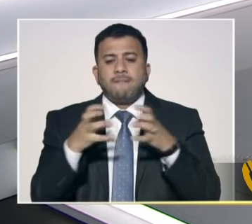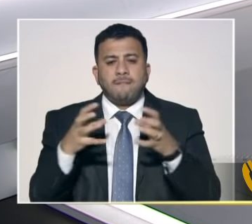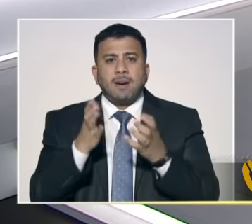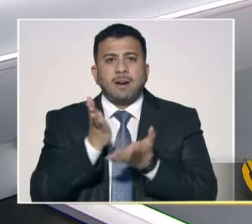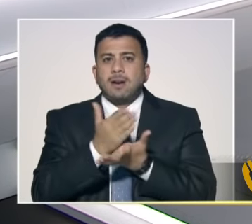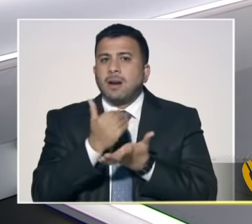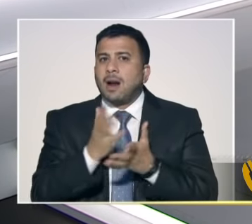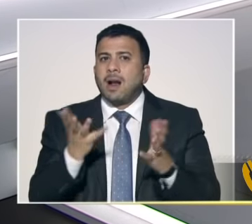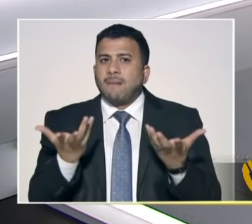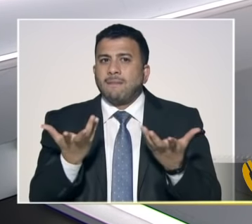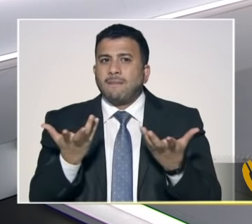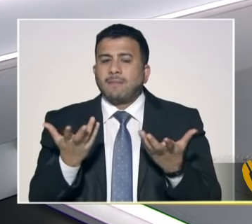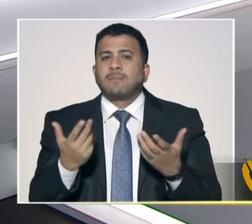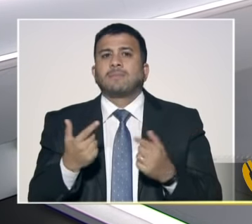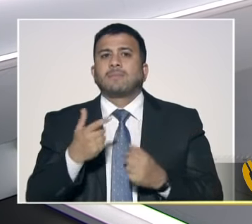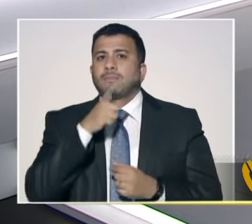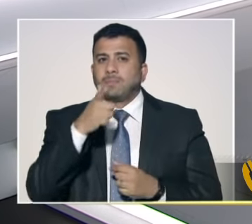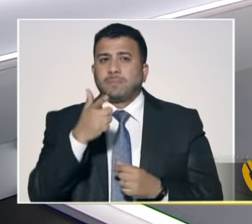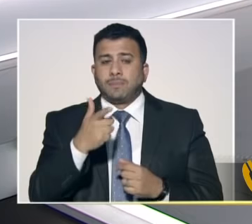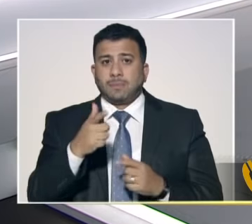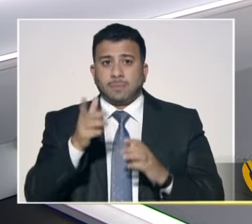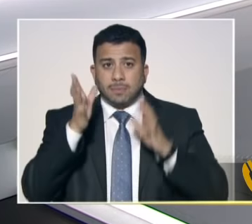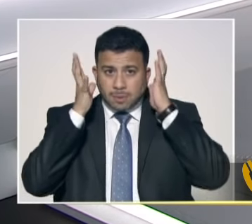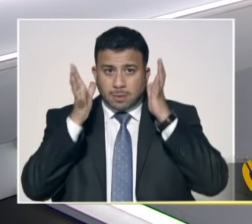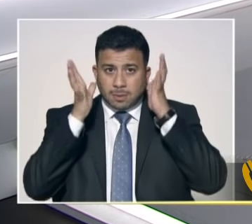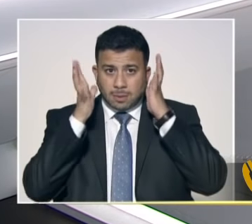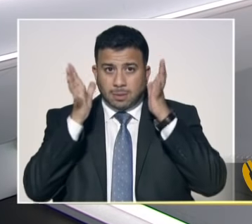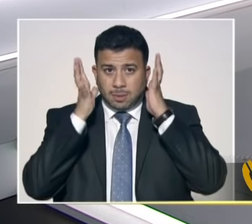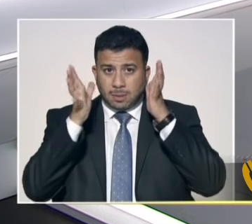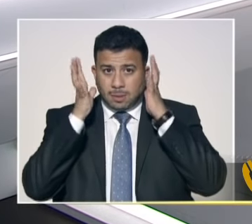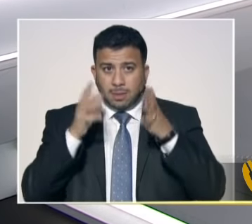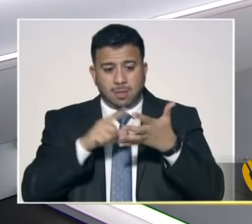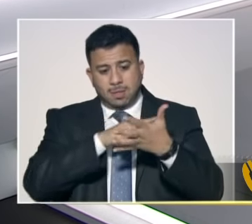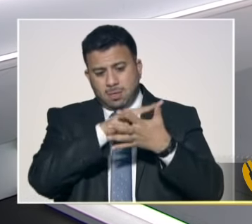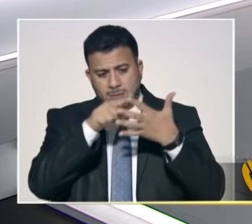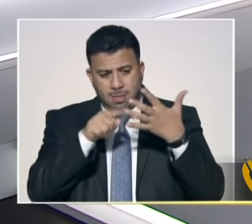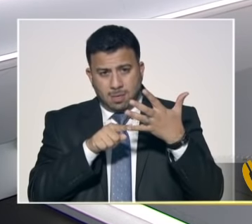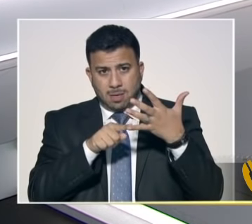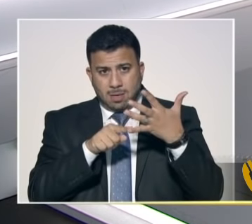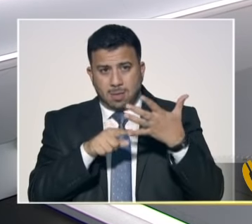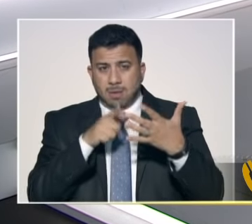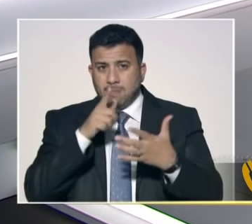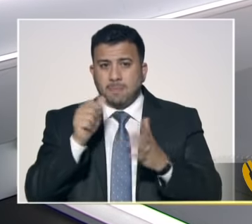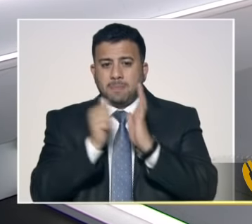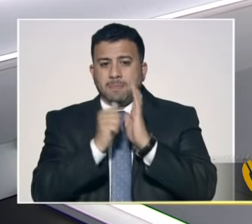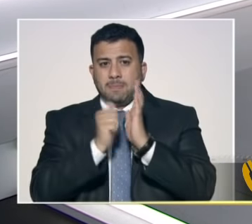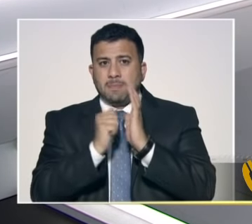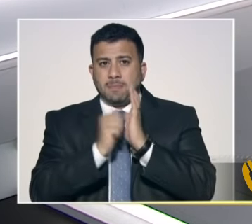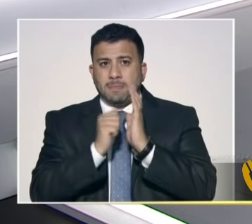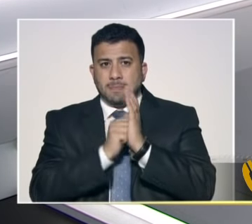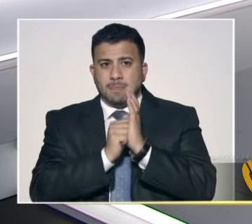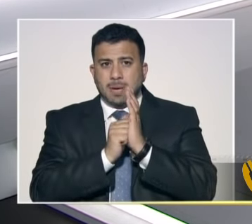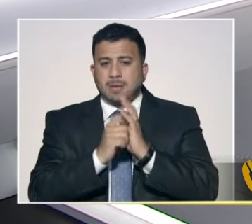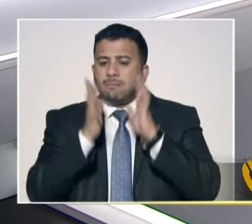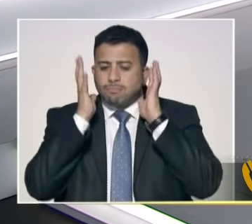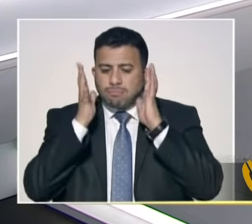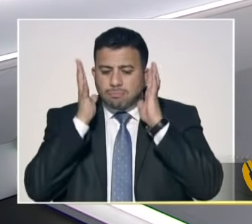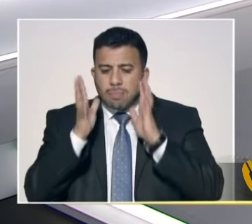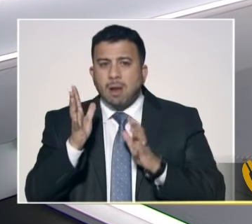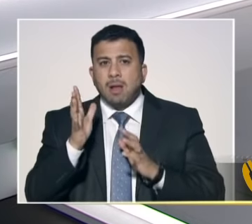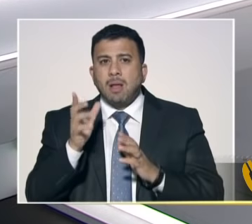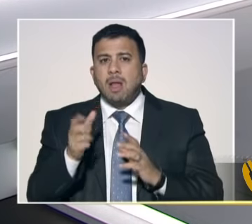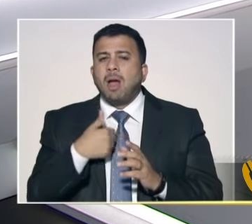وثالثا، صلاة الرجل الفرض في بيته يعني دون عذر هل يعتبر آثما إذا صلاها في